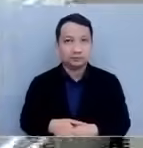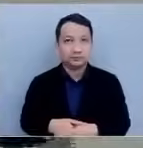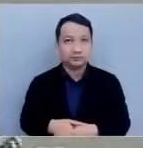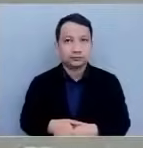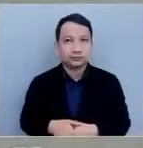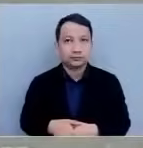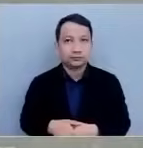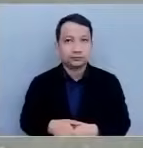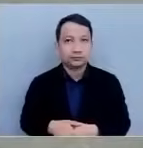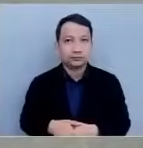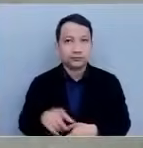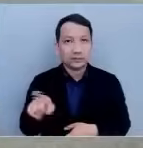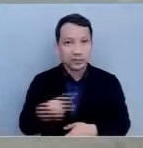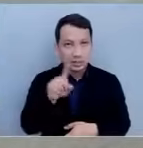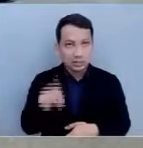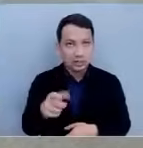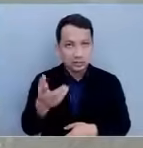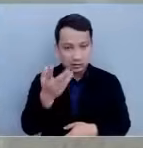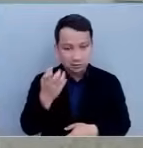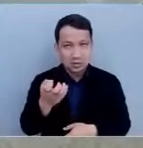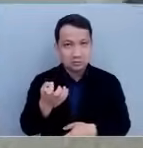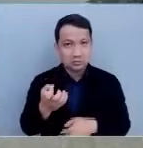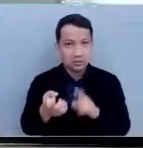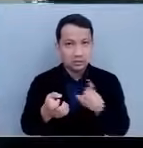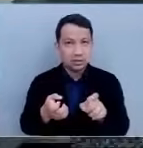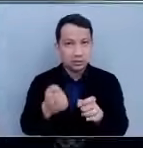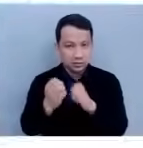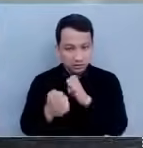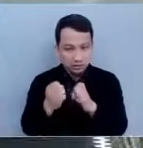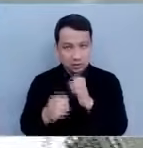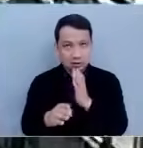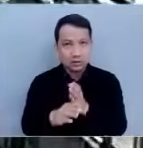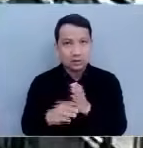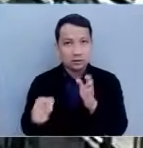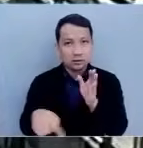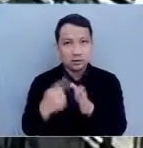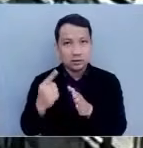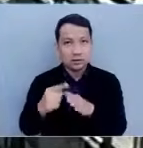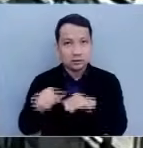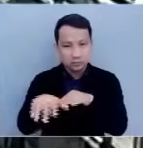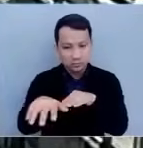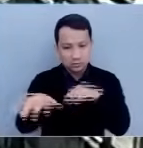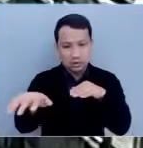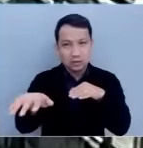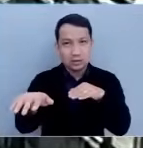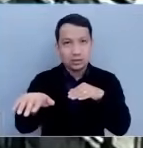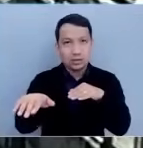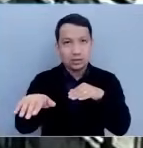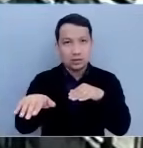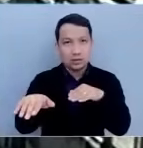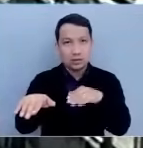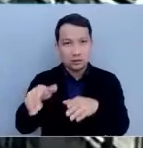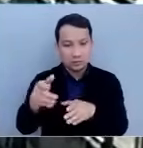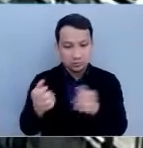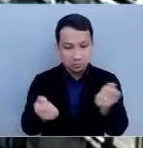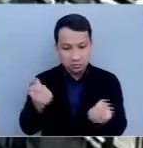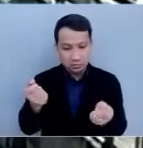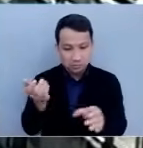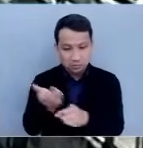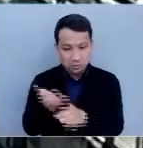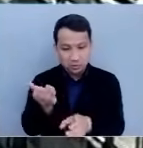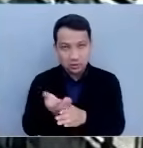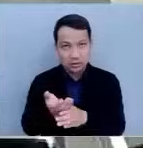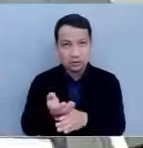Alam mo, Jester, maganda yung tanong mo, no? Kasi sa EDSA nga, minsan sa sobrang traffic, yung ibang mga motorista, especially yung